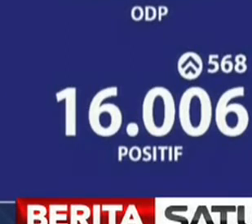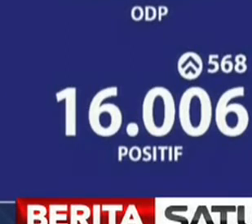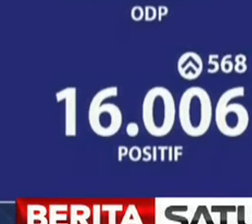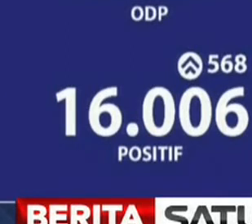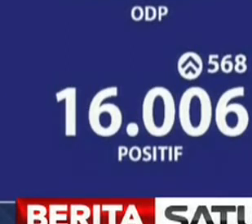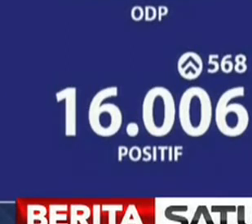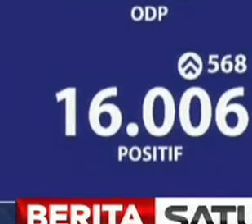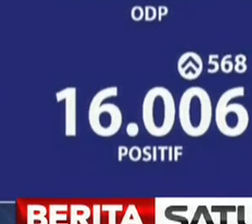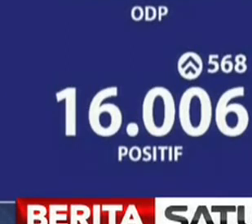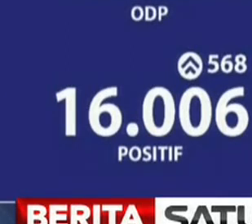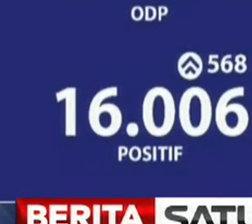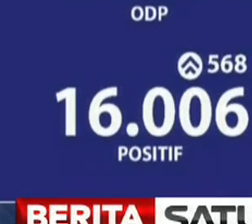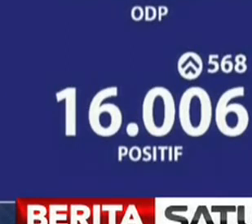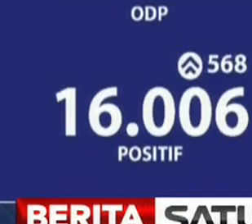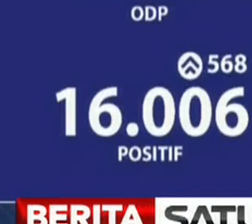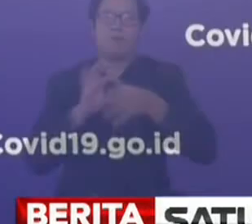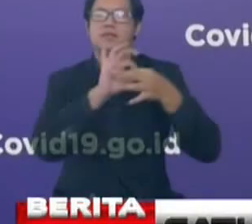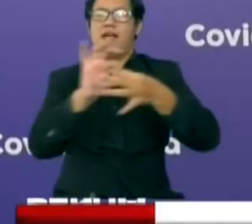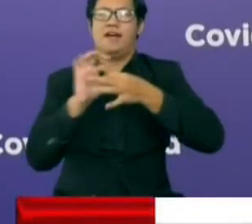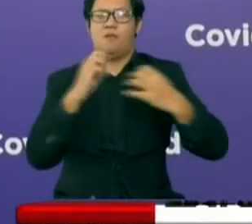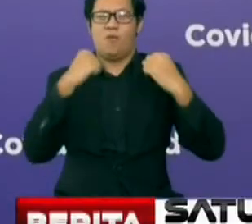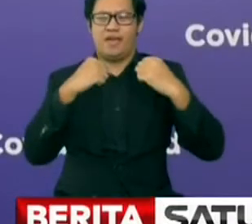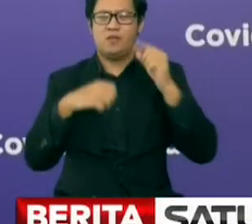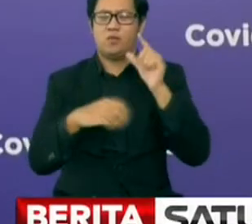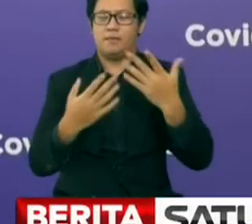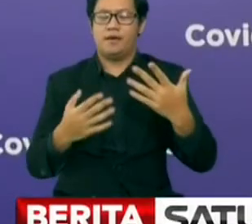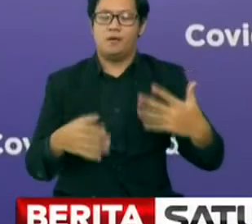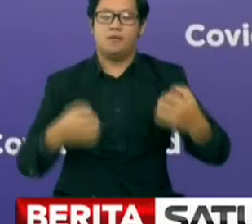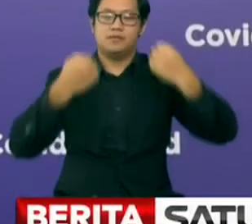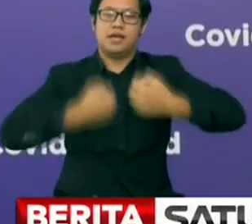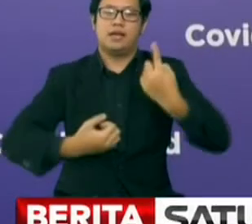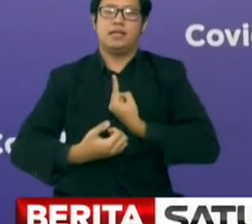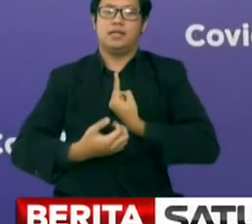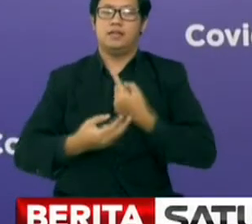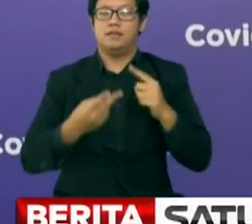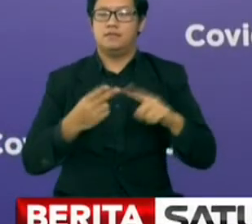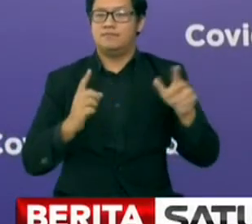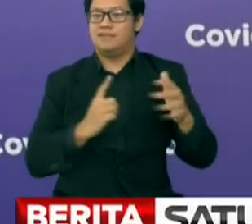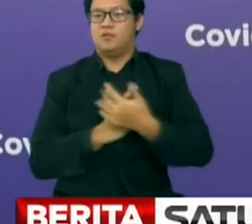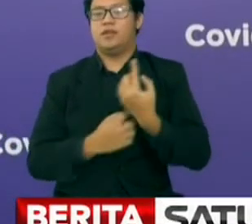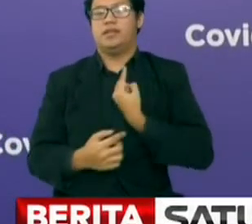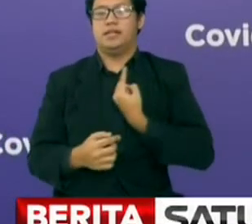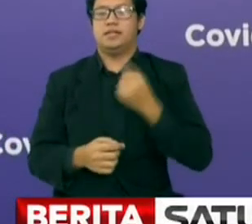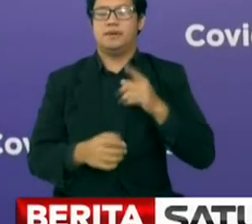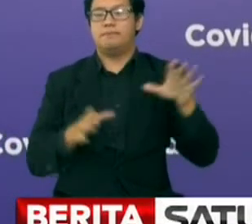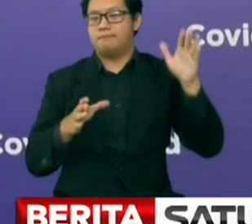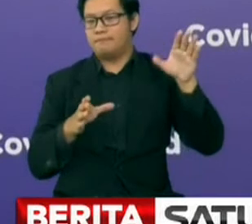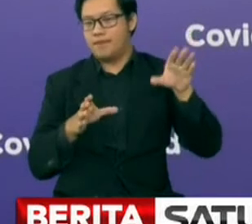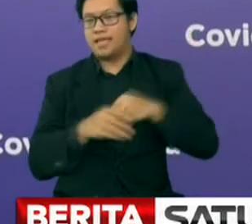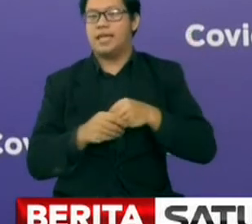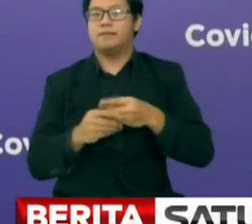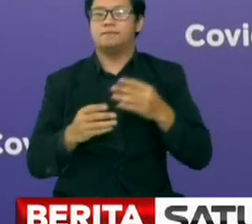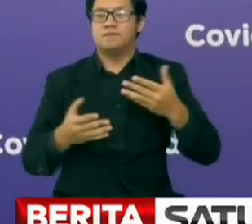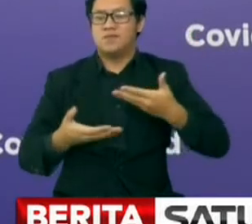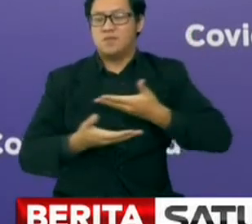kita komitmen kuat untuk menjaga diri melindungi diri sebagai bagian menyeluruh